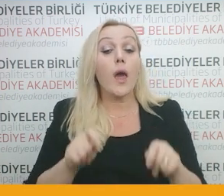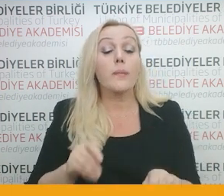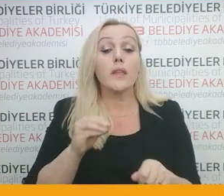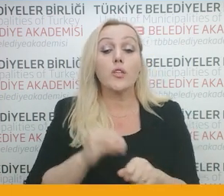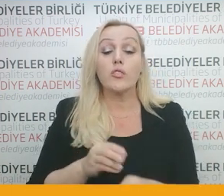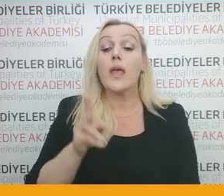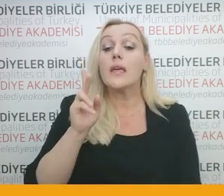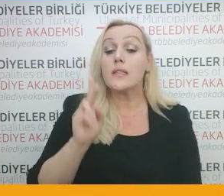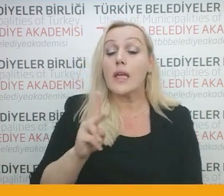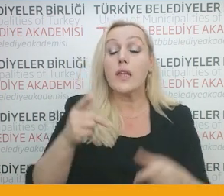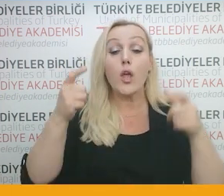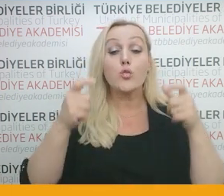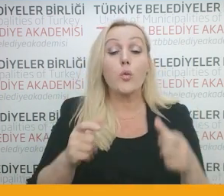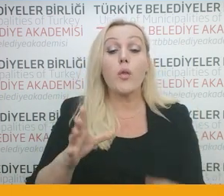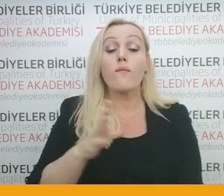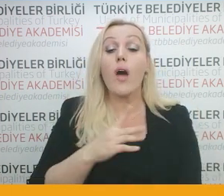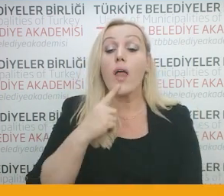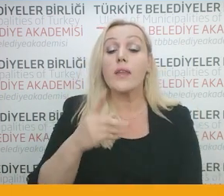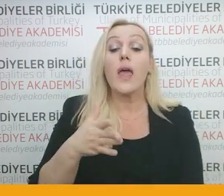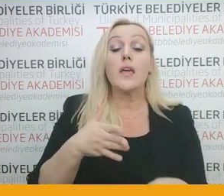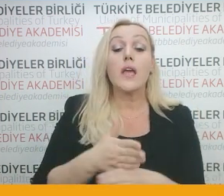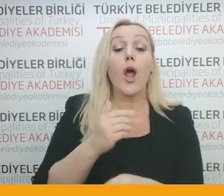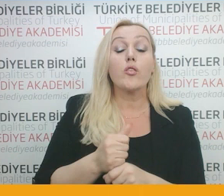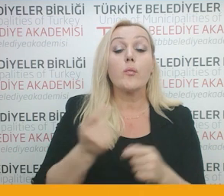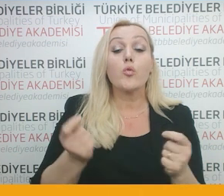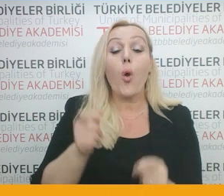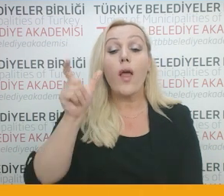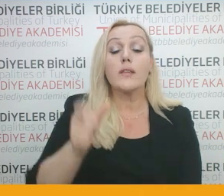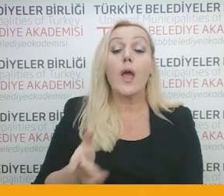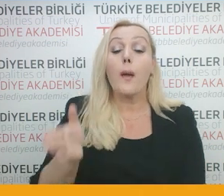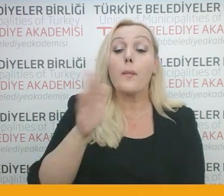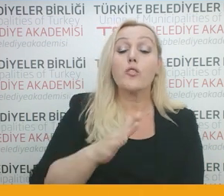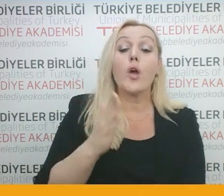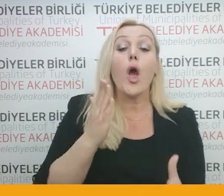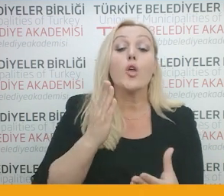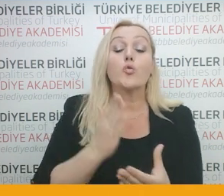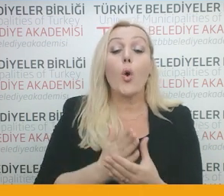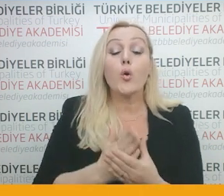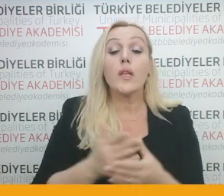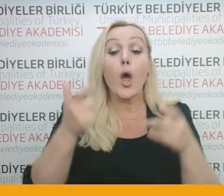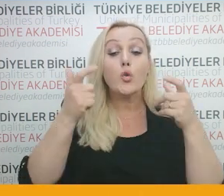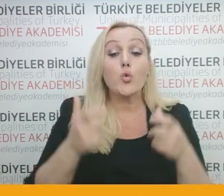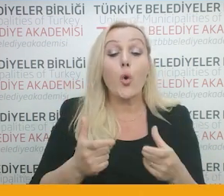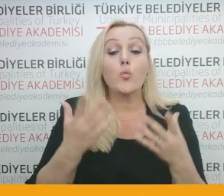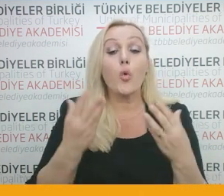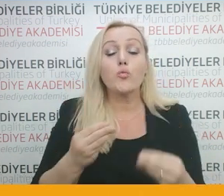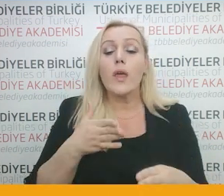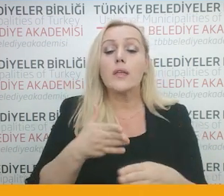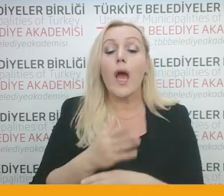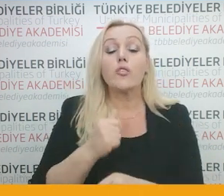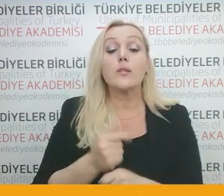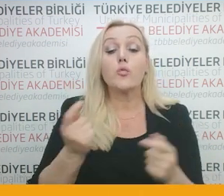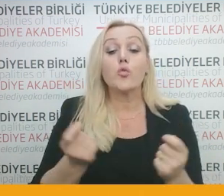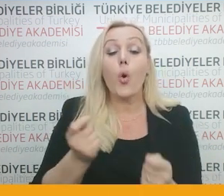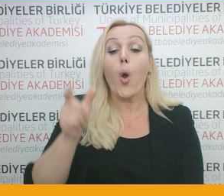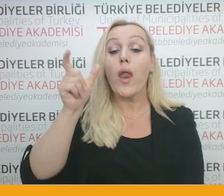de sorumluluğun var diye gerçekleştirme görevlisini başka bir dosyada Sayıştay sorumlu tutmuş. Yani gerçekleştirme görevlisi sadece